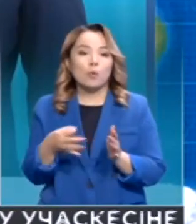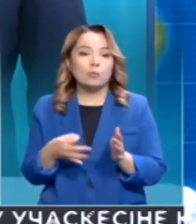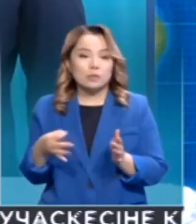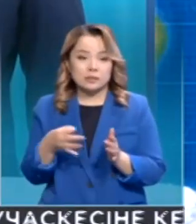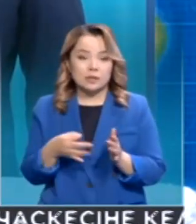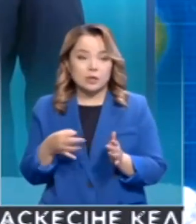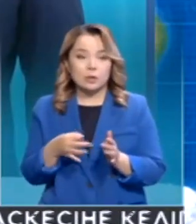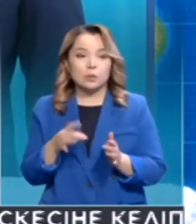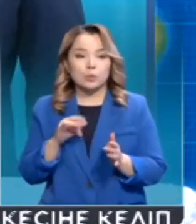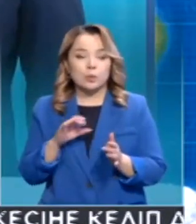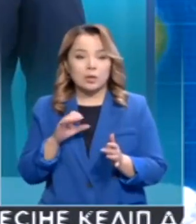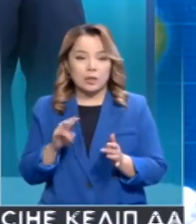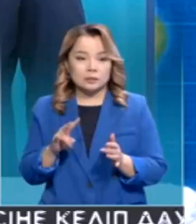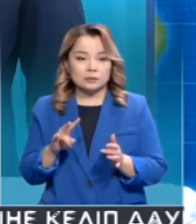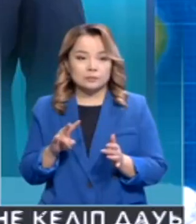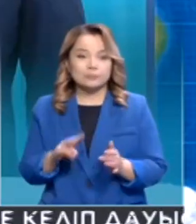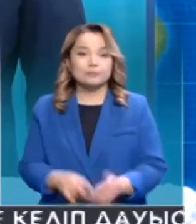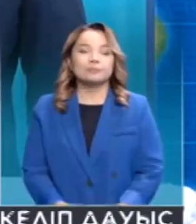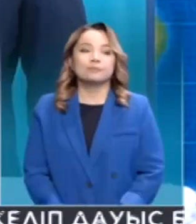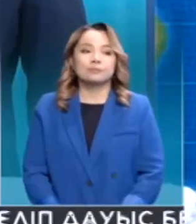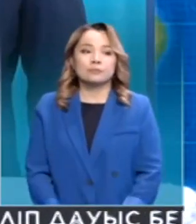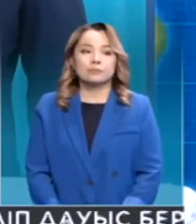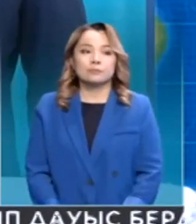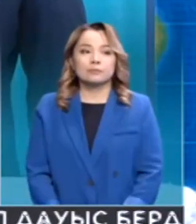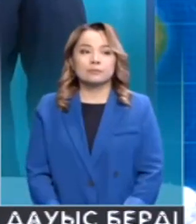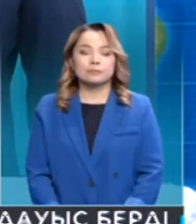әріптесім Руслан Нұрланұлына беремін.